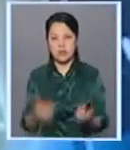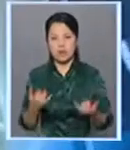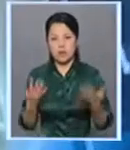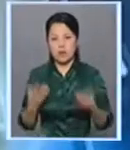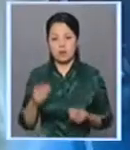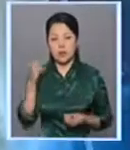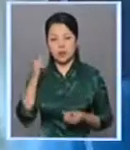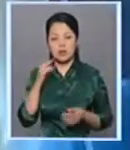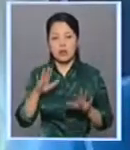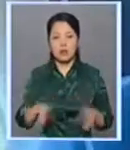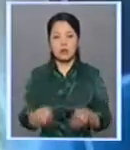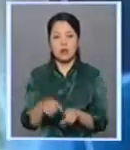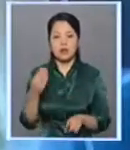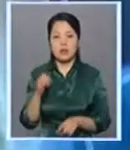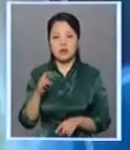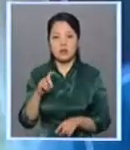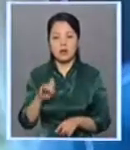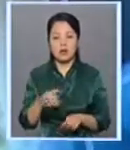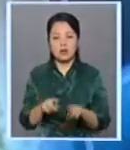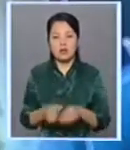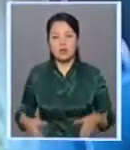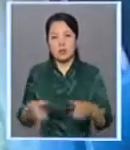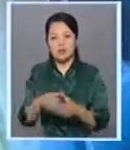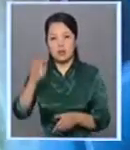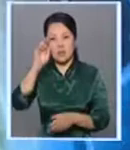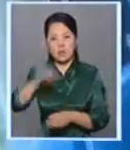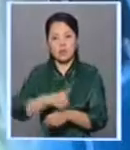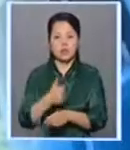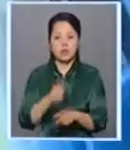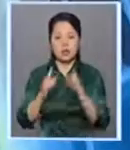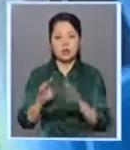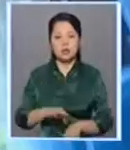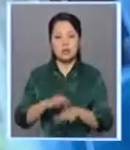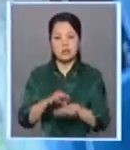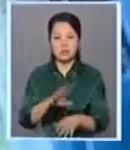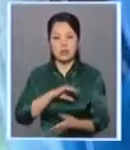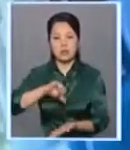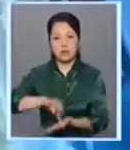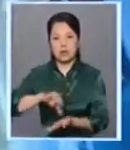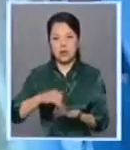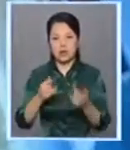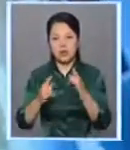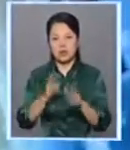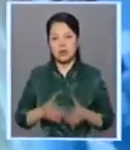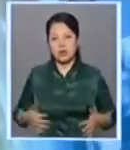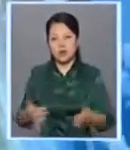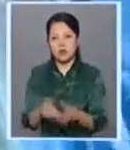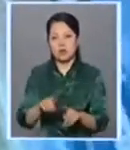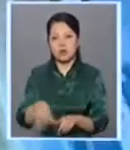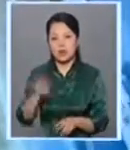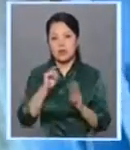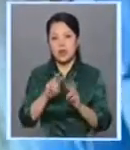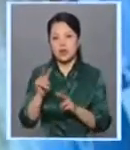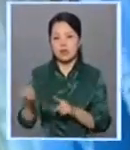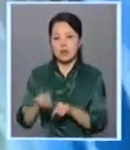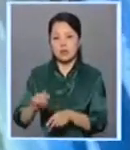Бүгінде Пекинде Шанхай ынтымақтастық ұйымына мүше елдер мемлекет басшылары кеңесінің отырысы болып өтті. Сонымен қатар отырысқа ұйым жанындағы